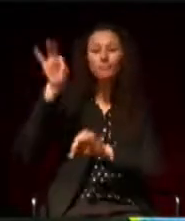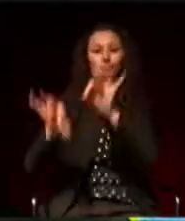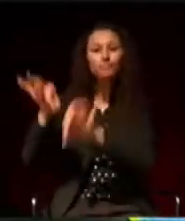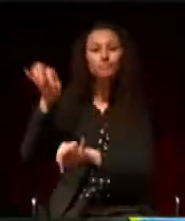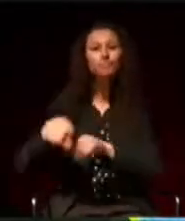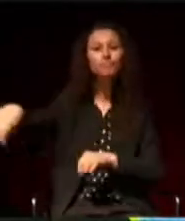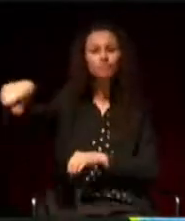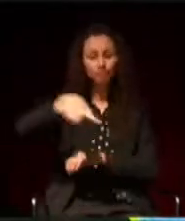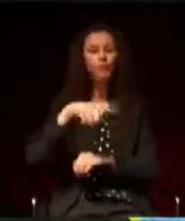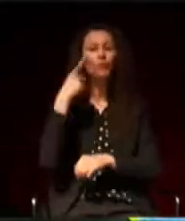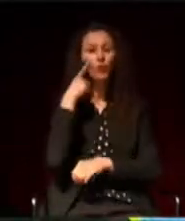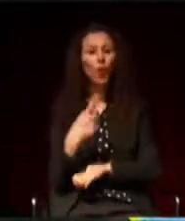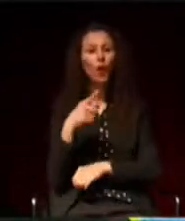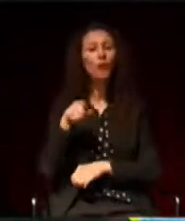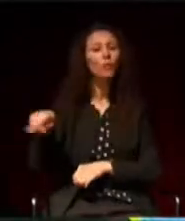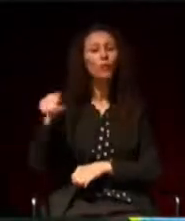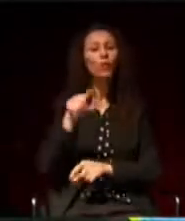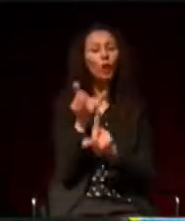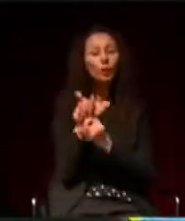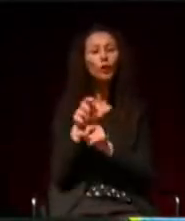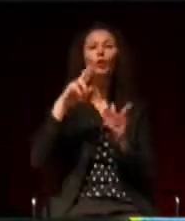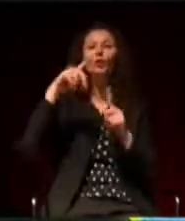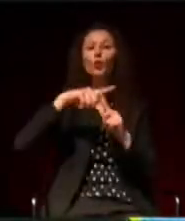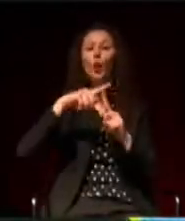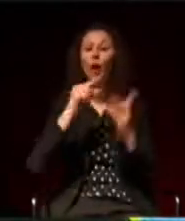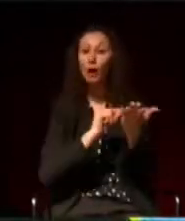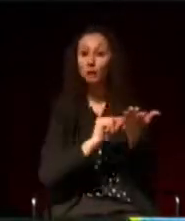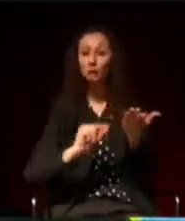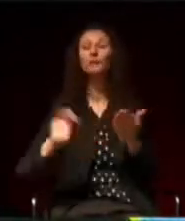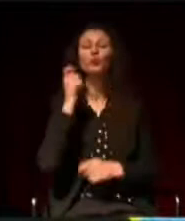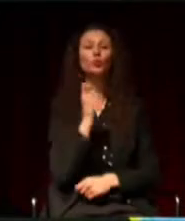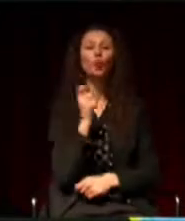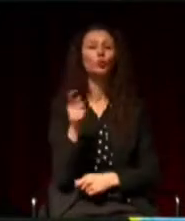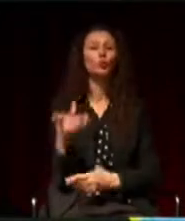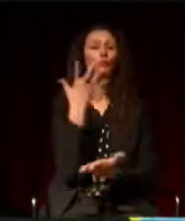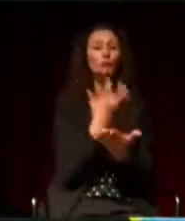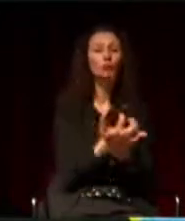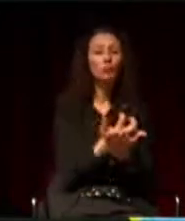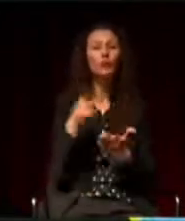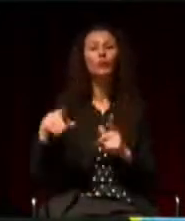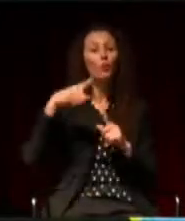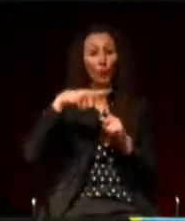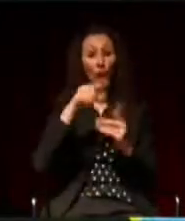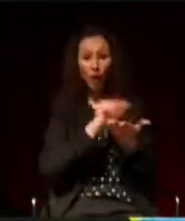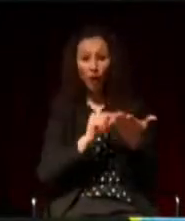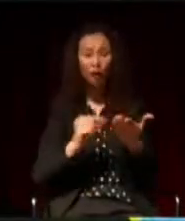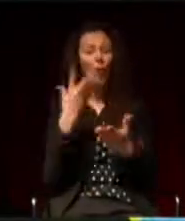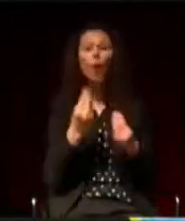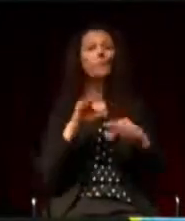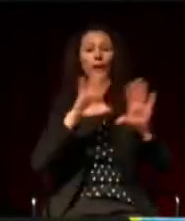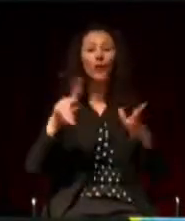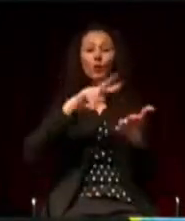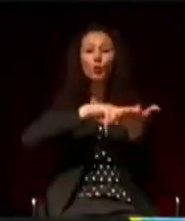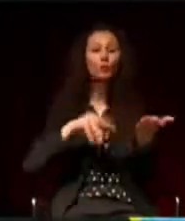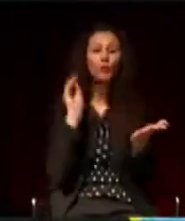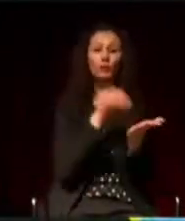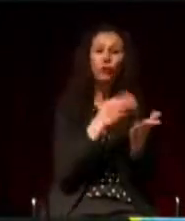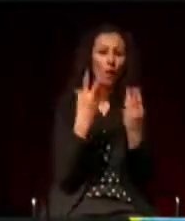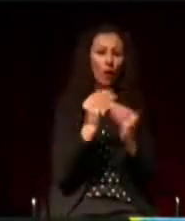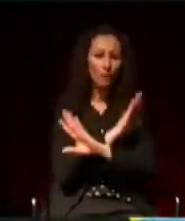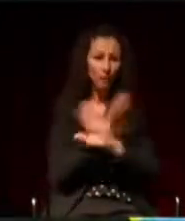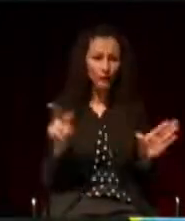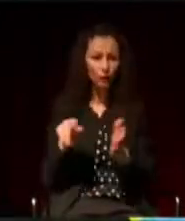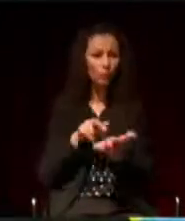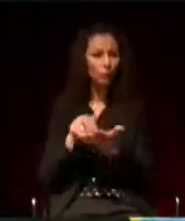yaptırılmak suretiyle yapıldığına dair tutanak altına alınması zorunludur. Bu tutanak düzenlenmeden ruhsata yönelik iş ve işlemler